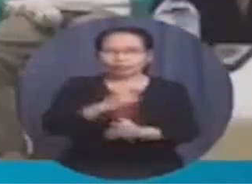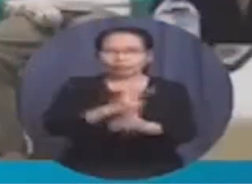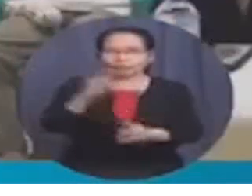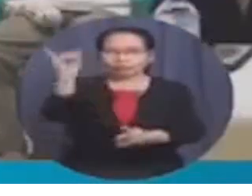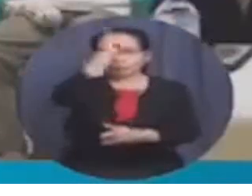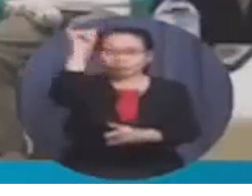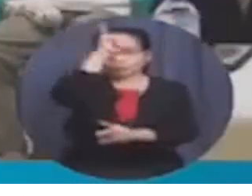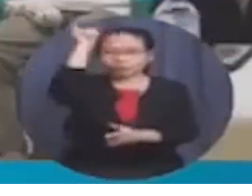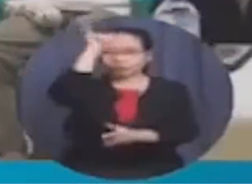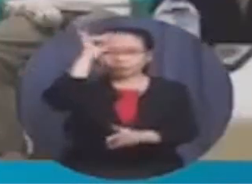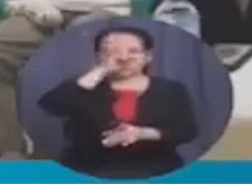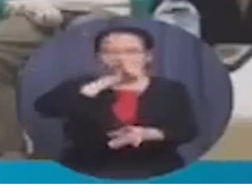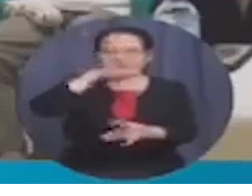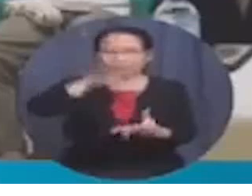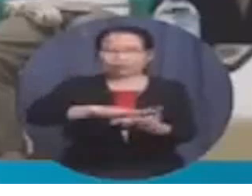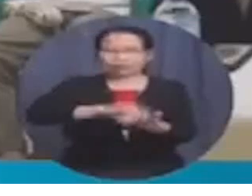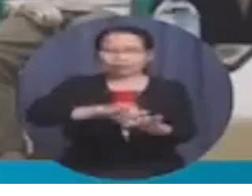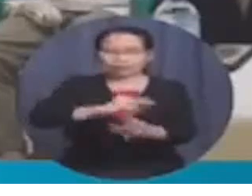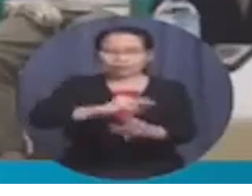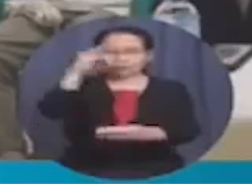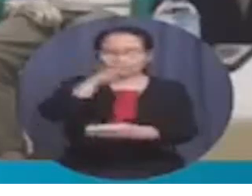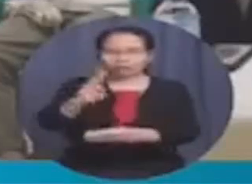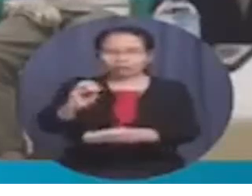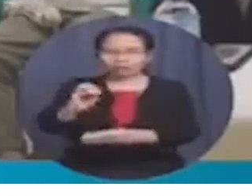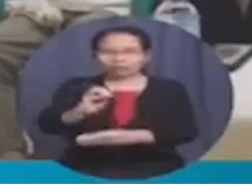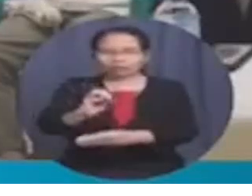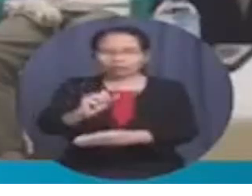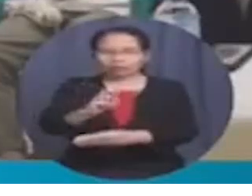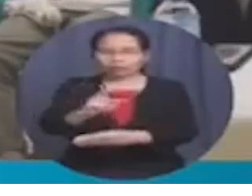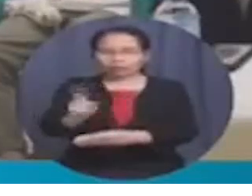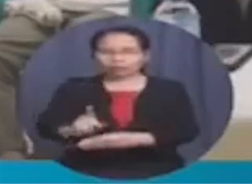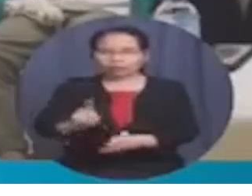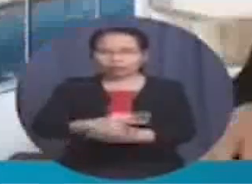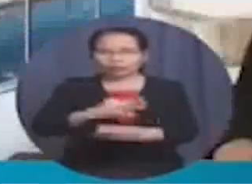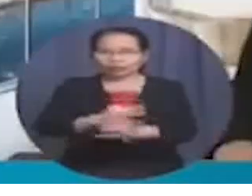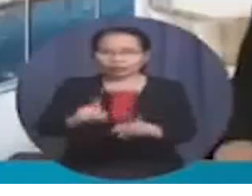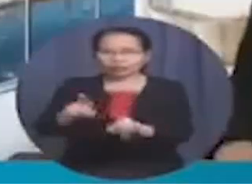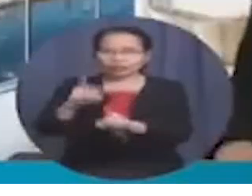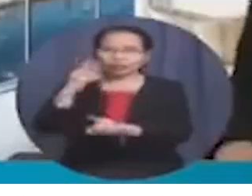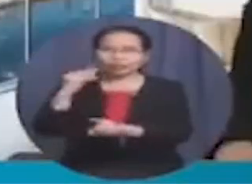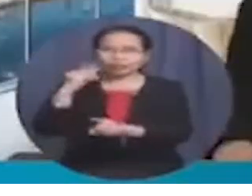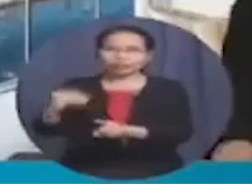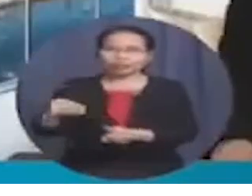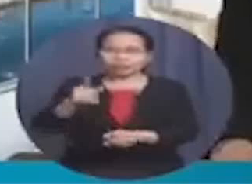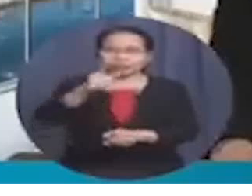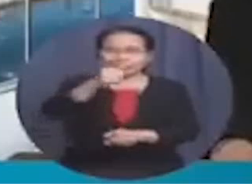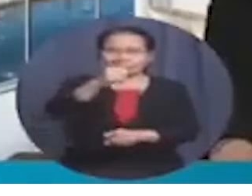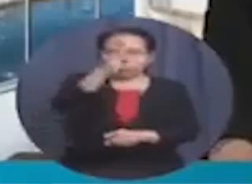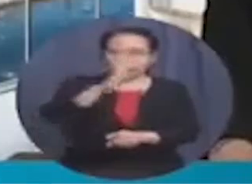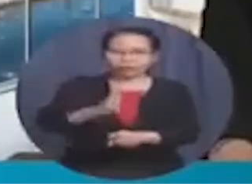katarantaduhan paniniwala ngayon. Yan ang imbento ni Bo Sanchez. At yan ang invento rin ng Mormons na ang Diyos